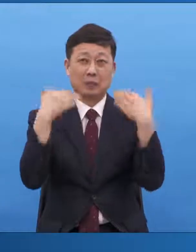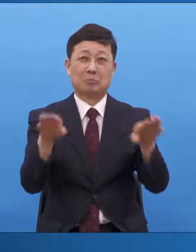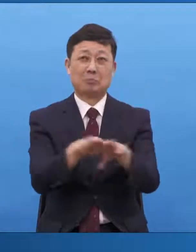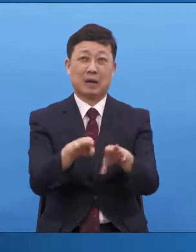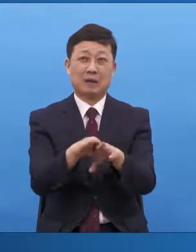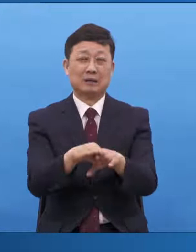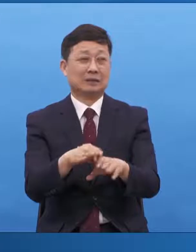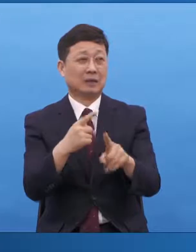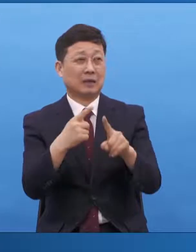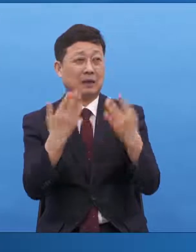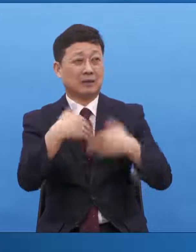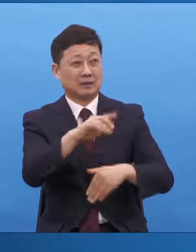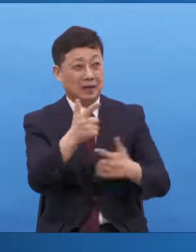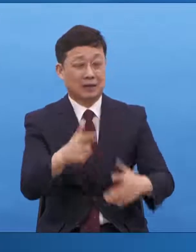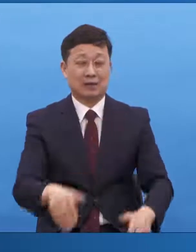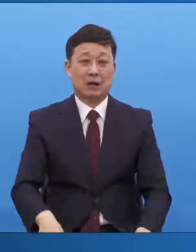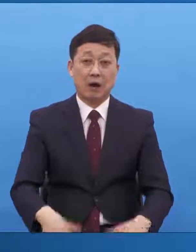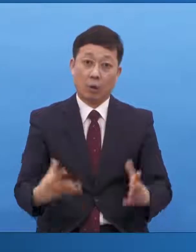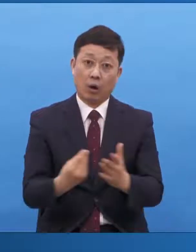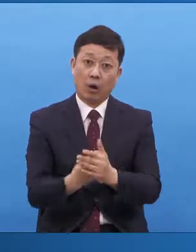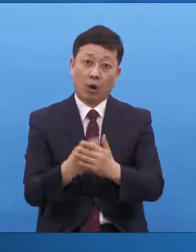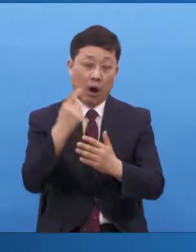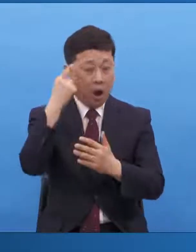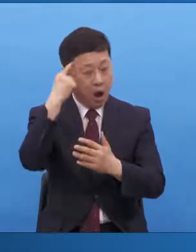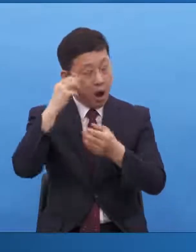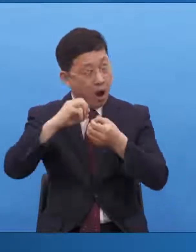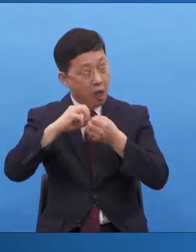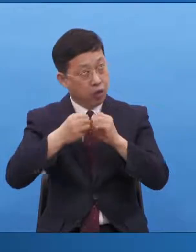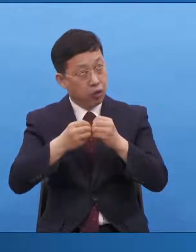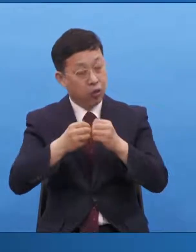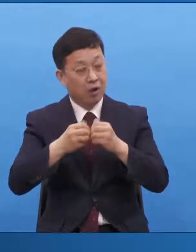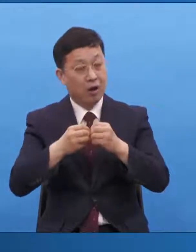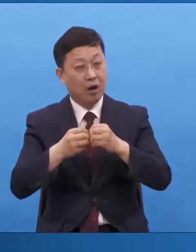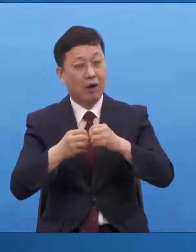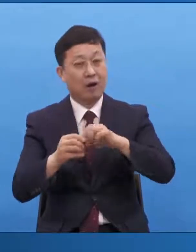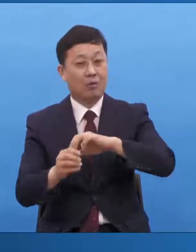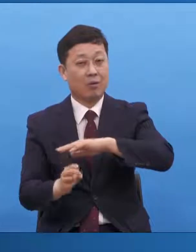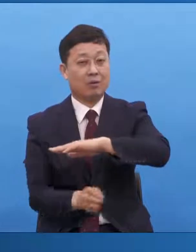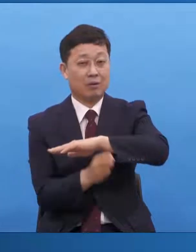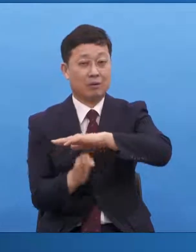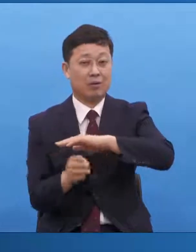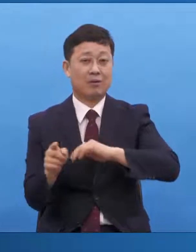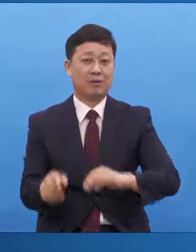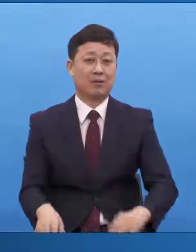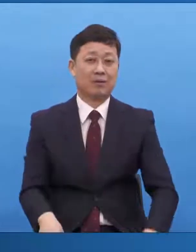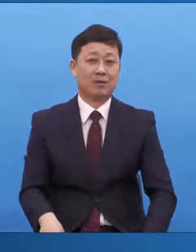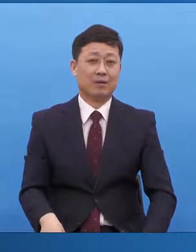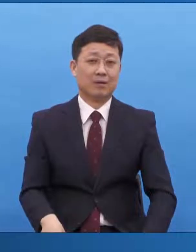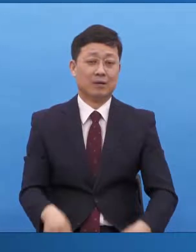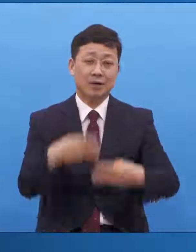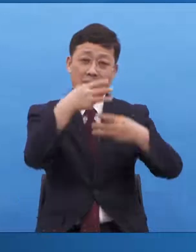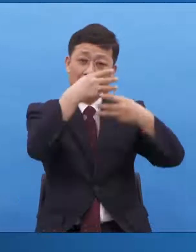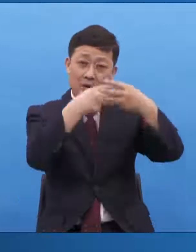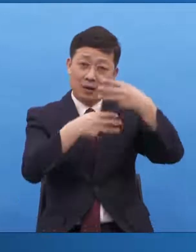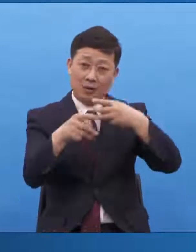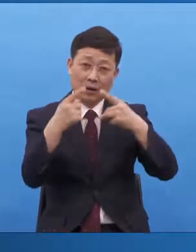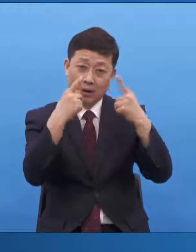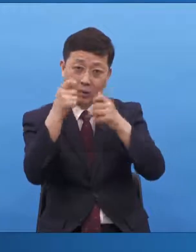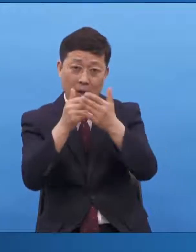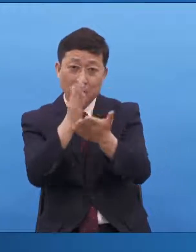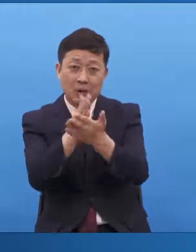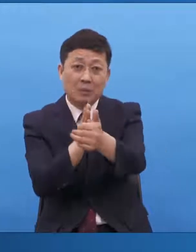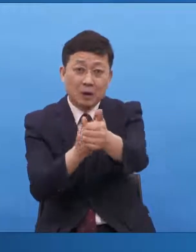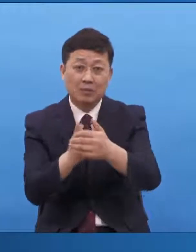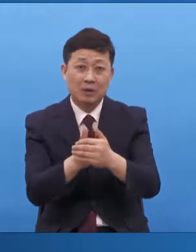school. 이 짓을 한다니까. That's what people do. 이런 사람이 대부분이요. But the majority of the people are like that. 렘넌트들 그 속으면 안 돼. 잘못하면